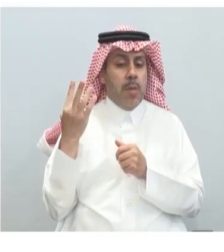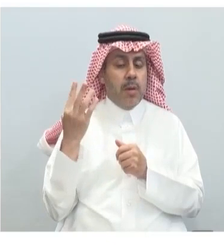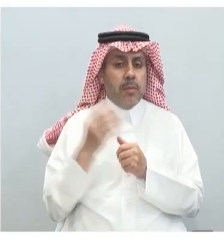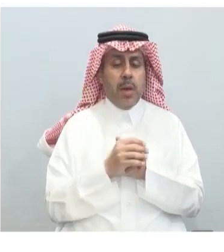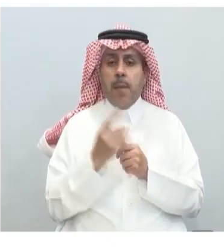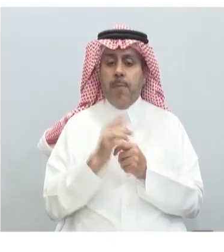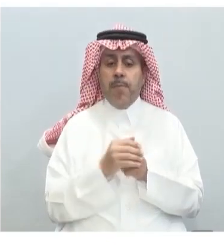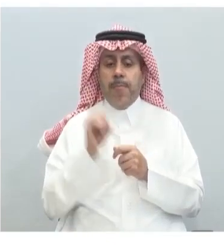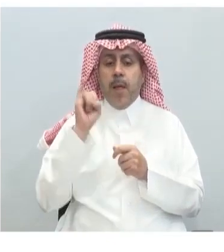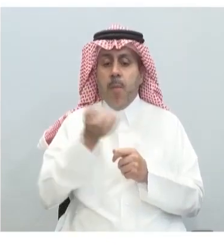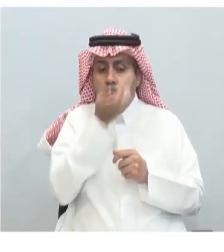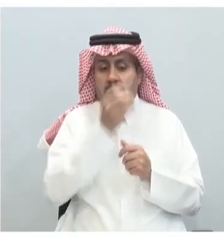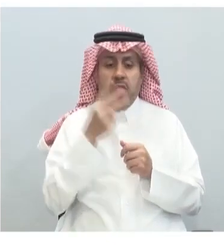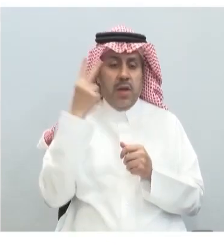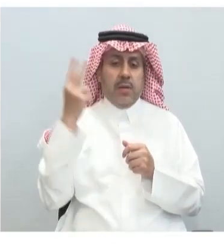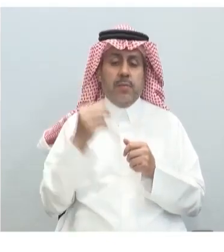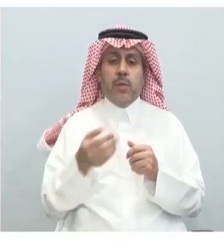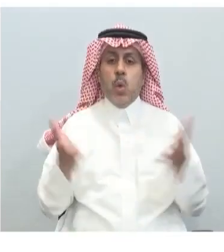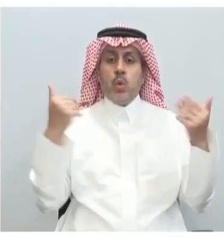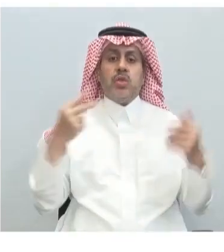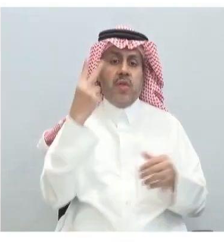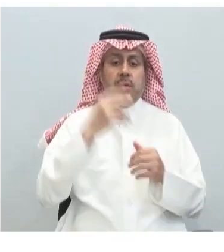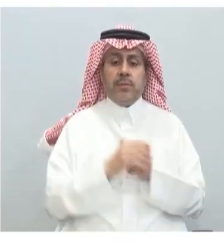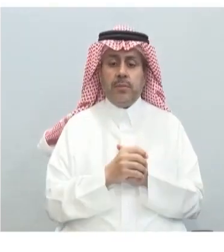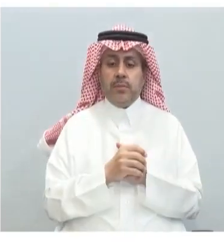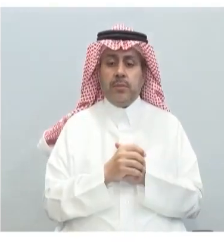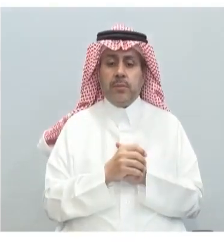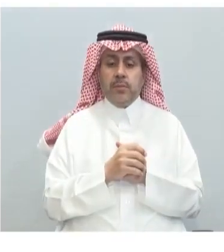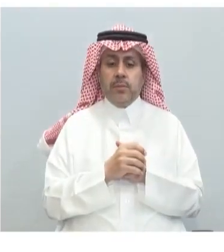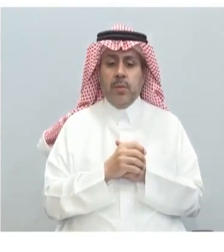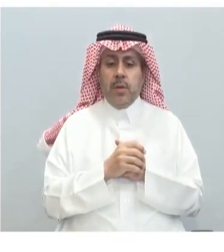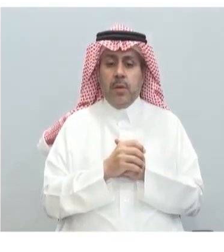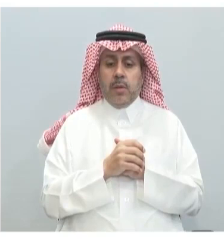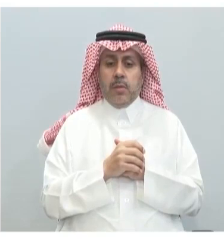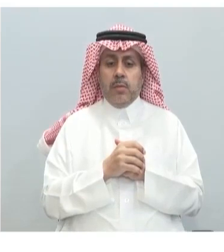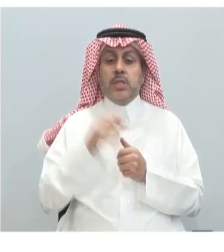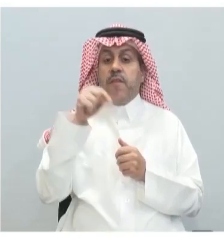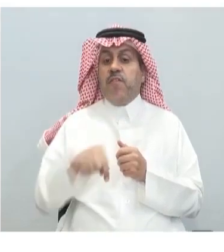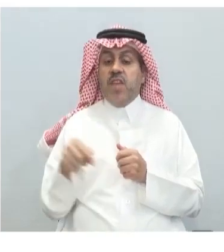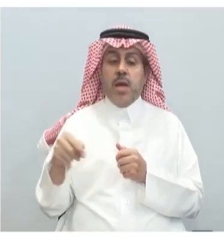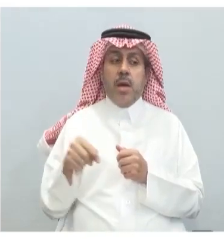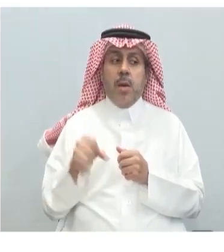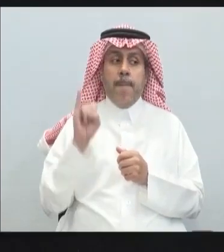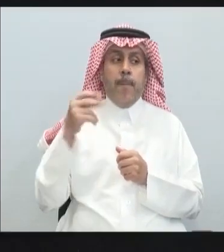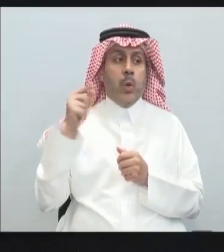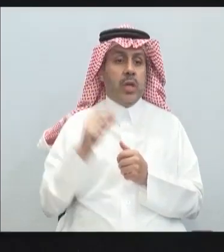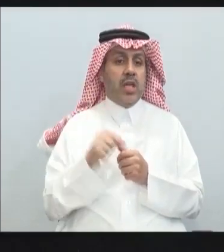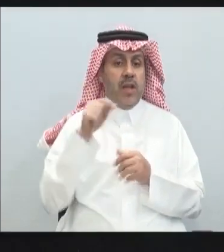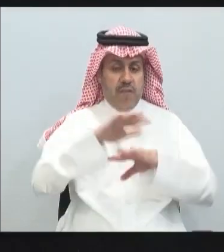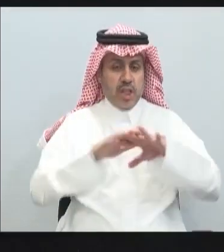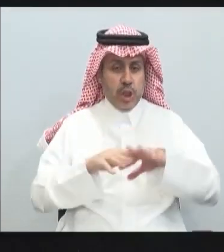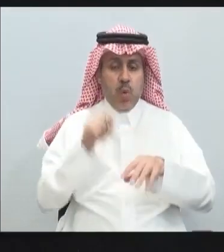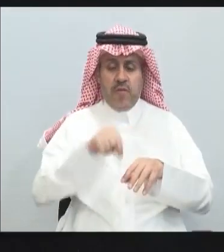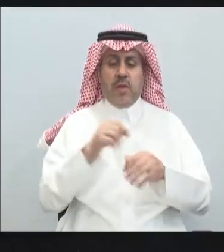للماء في اثنين ولاكسجين في اثنين طبعا سيكون المعطيات تعطى لك من جداول